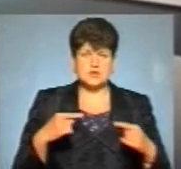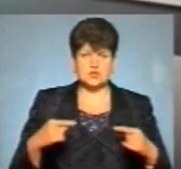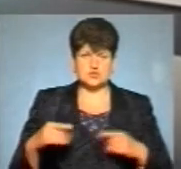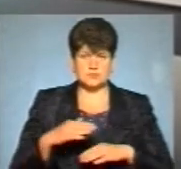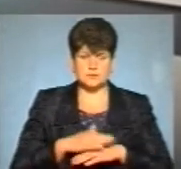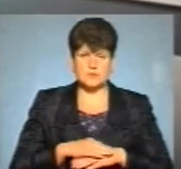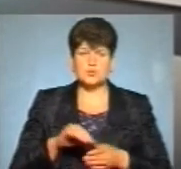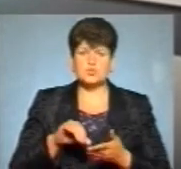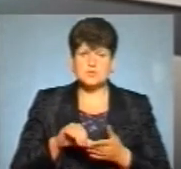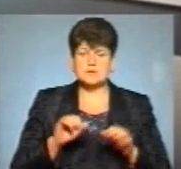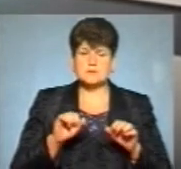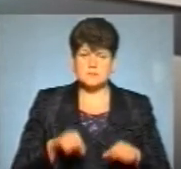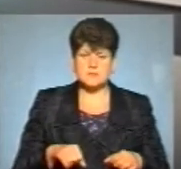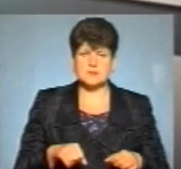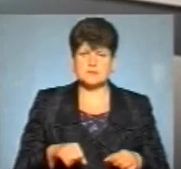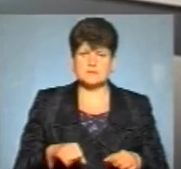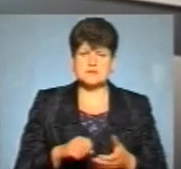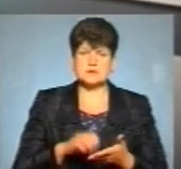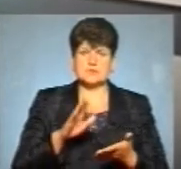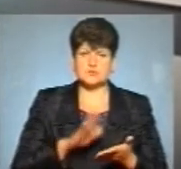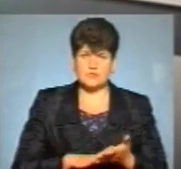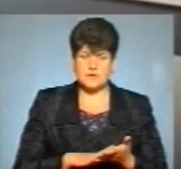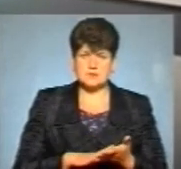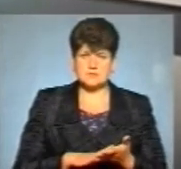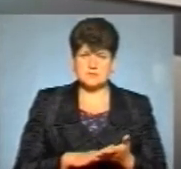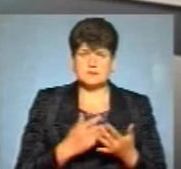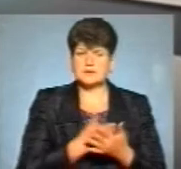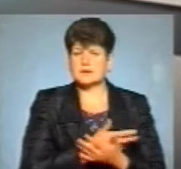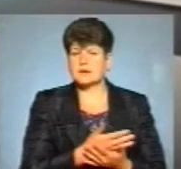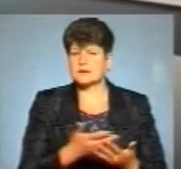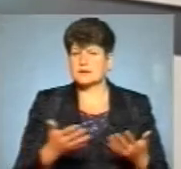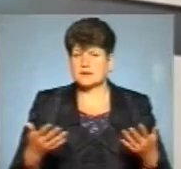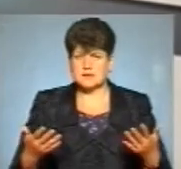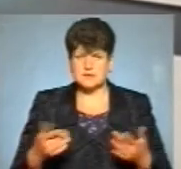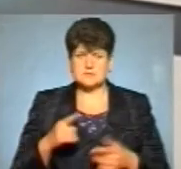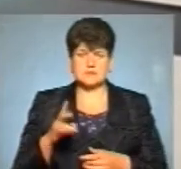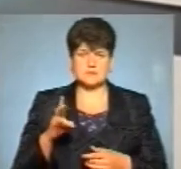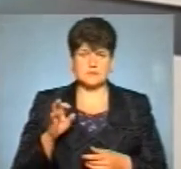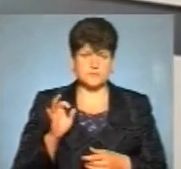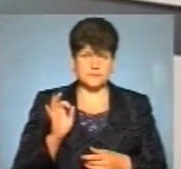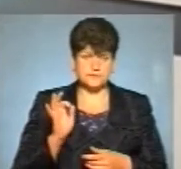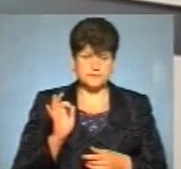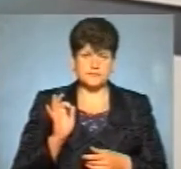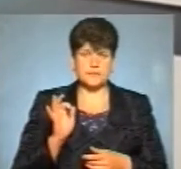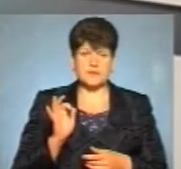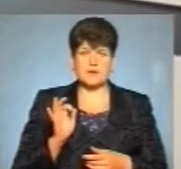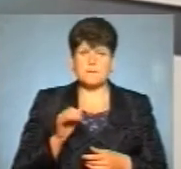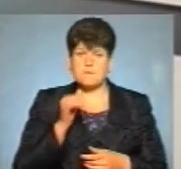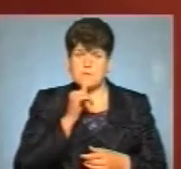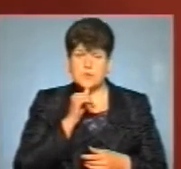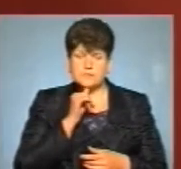Тобто учасник міг зареєструватися на декілька ЗНО, тобто саме